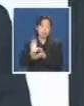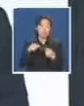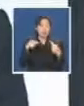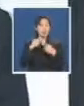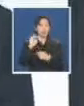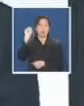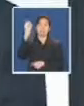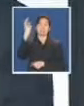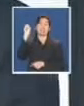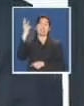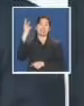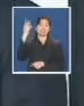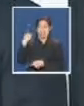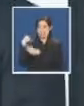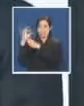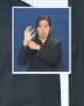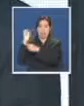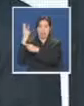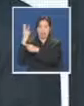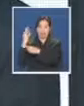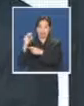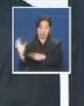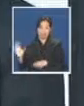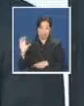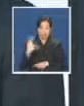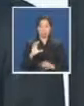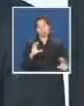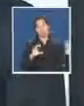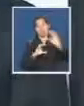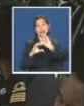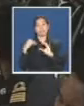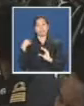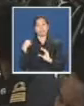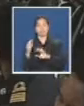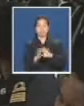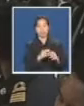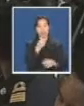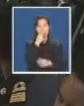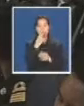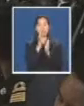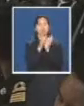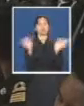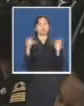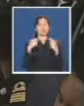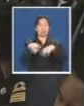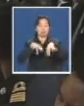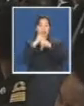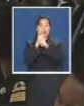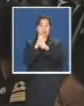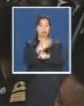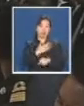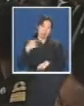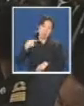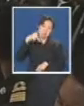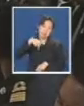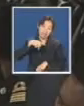ระบบสวัสดิการที่เรามีอยู่แล้วนะครับอันนี้ก็คือภาพรวมที่ผมอยากจะเริ่มต้นให้เห็นว่าการทำงานครั้งมีความพิเศษอย่างไร